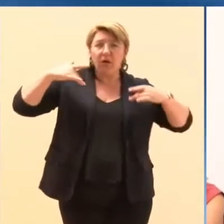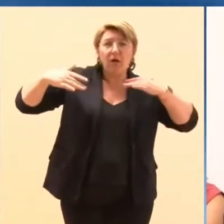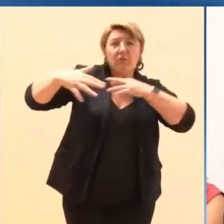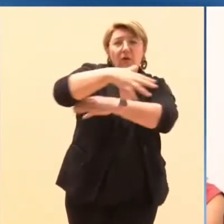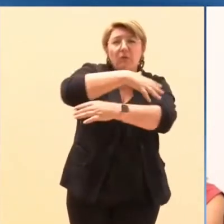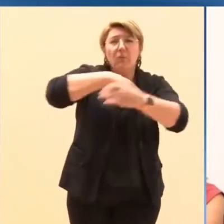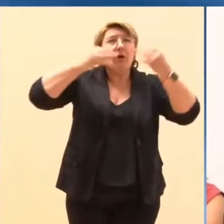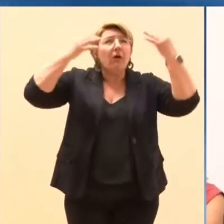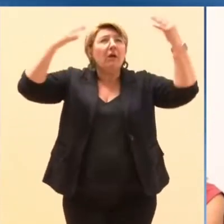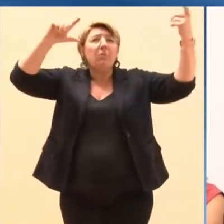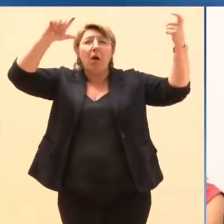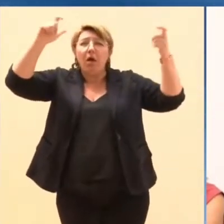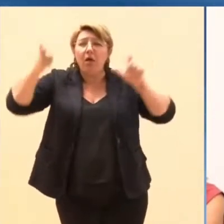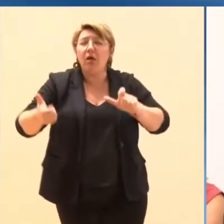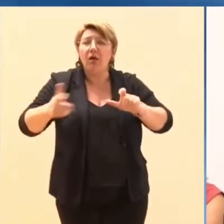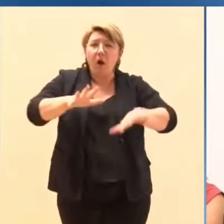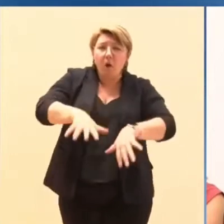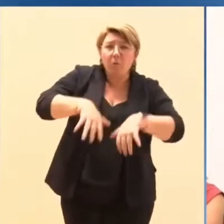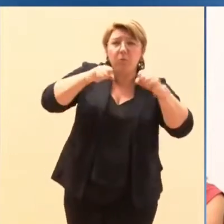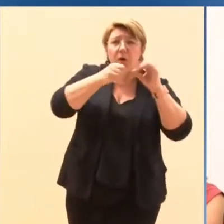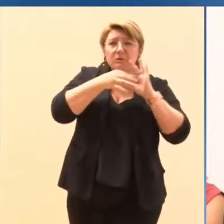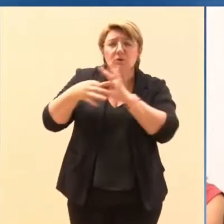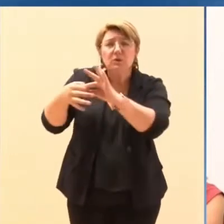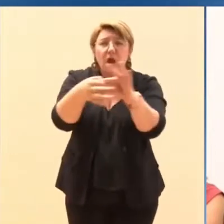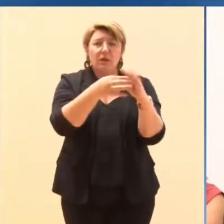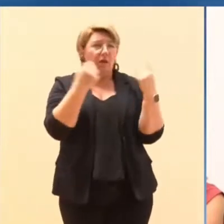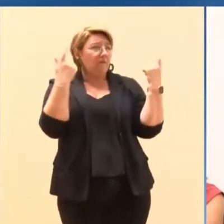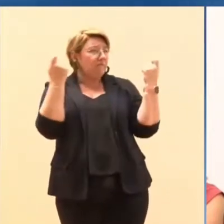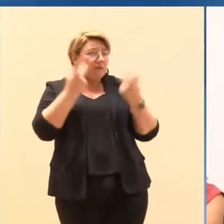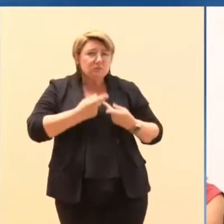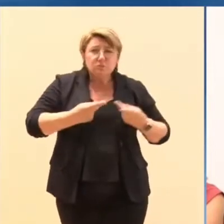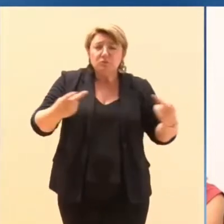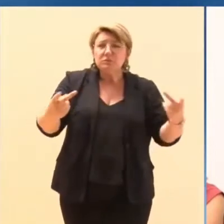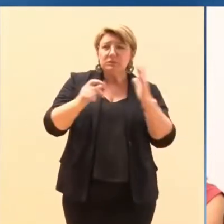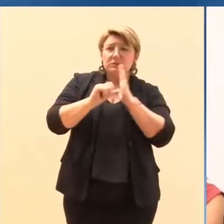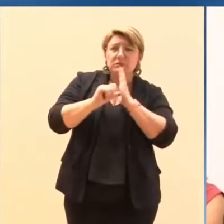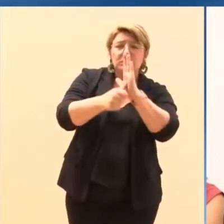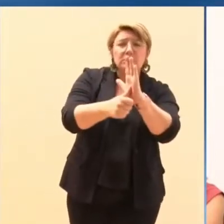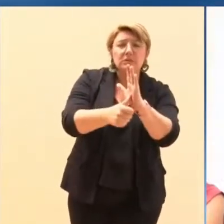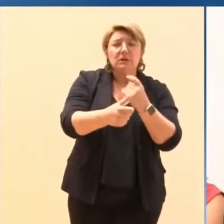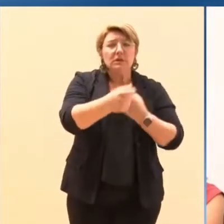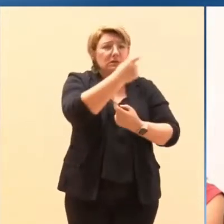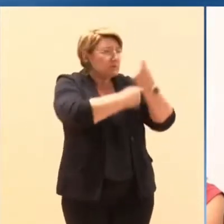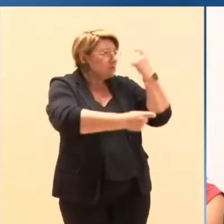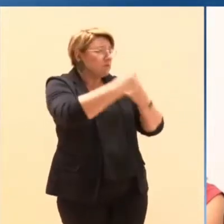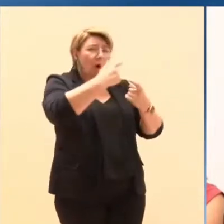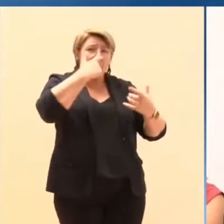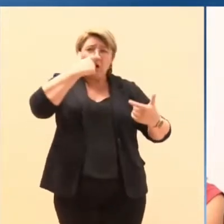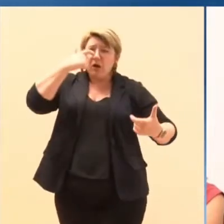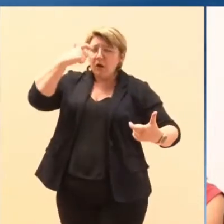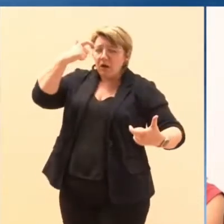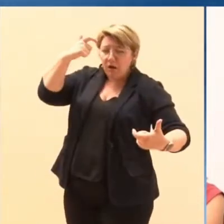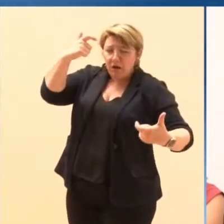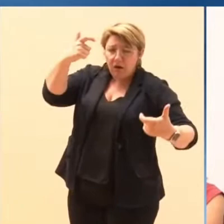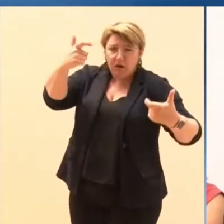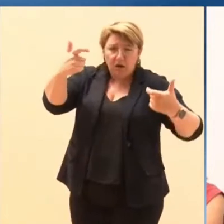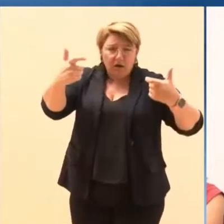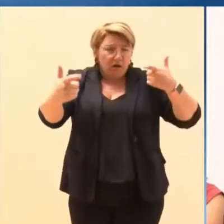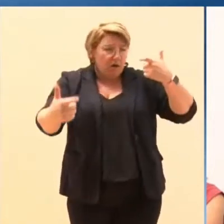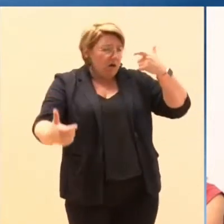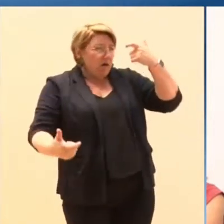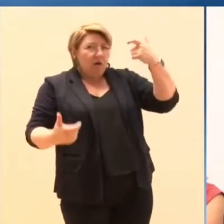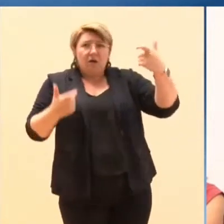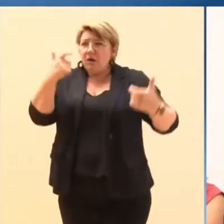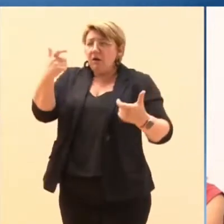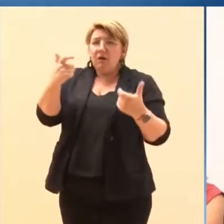climatique, emploi, solidarité, finances publiques, identité, histoire, alors que le sentiment d'appartenance au même pays